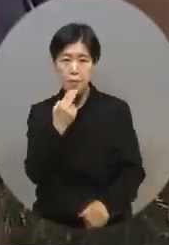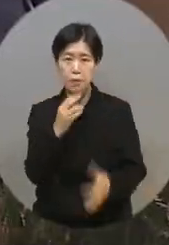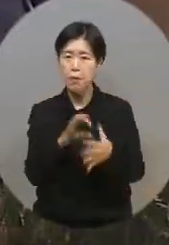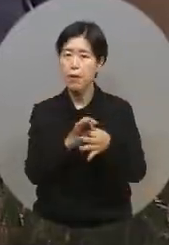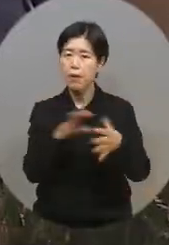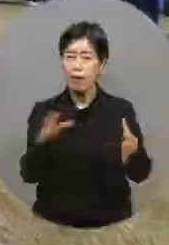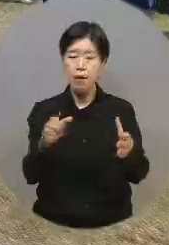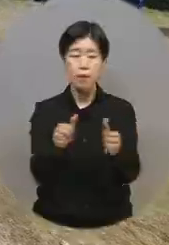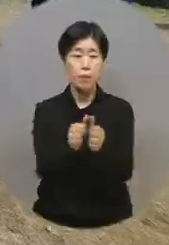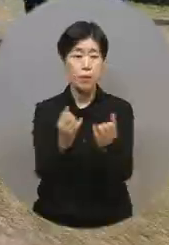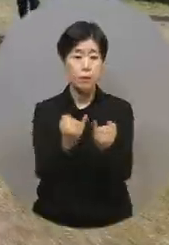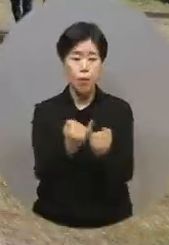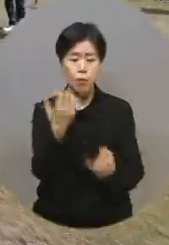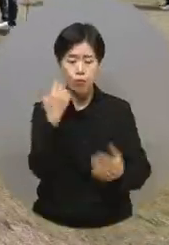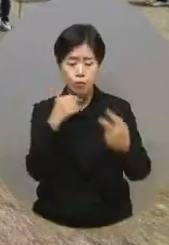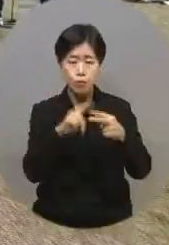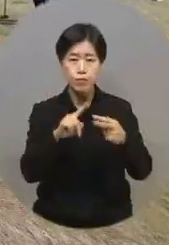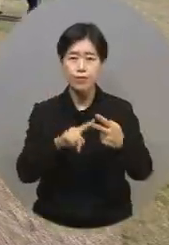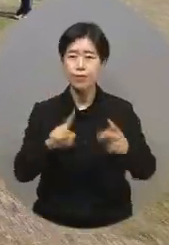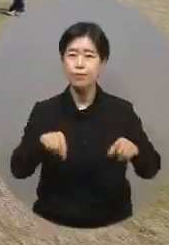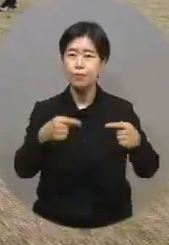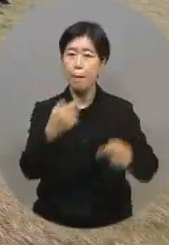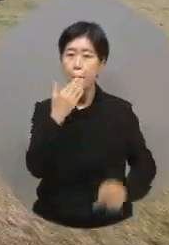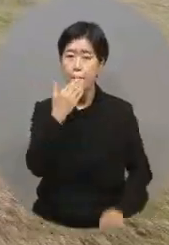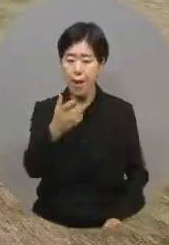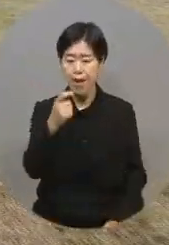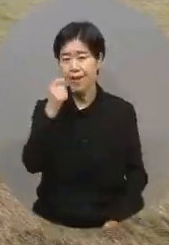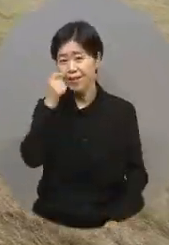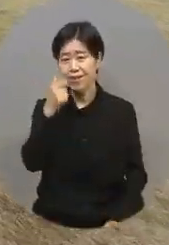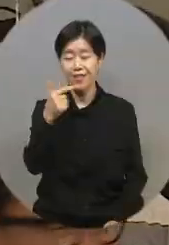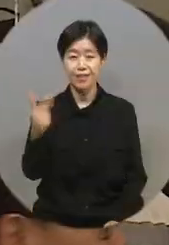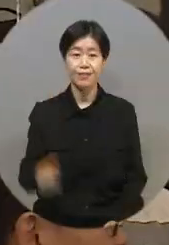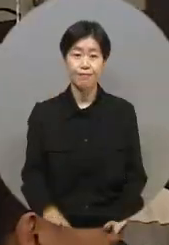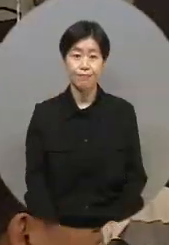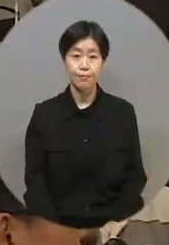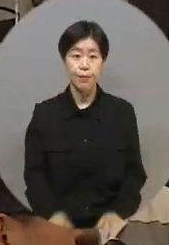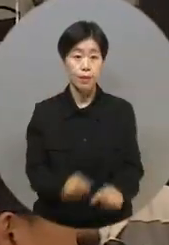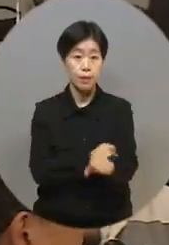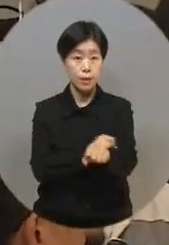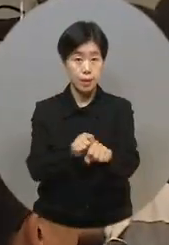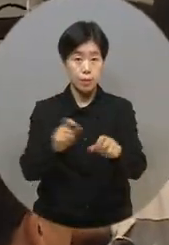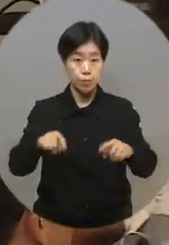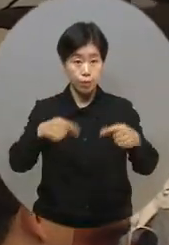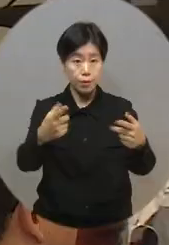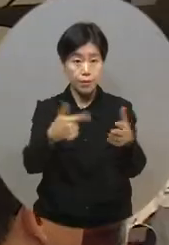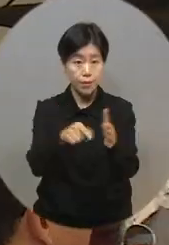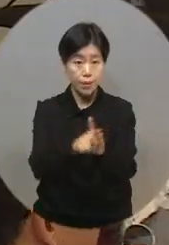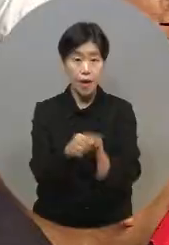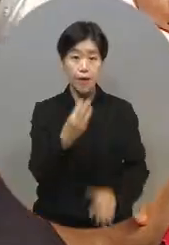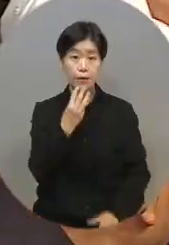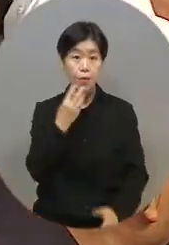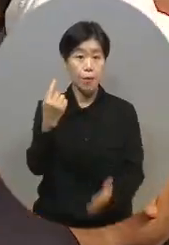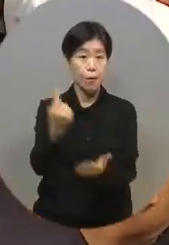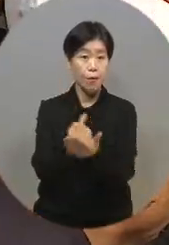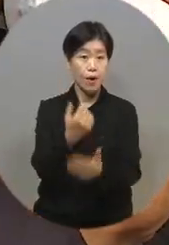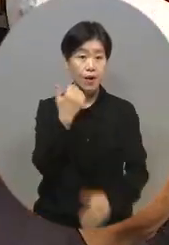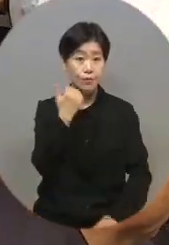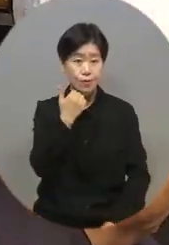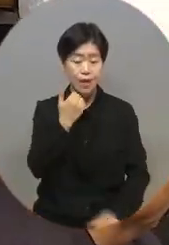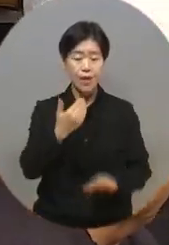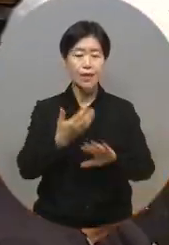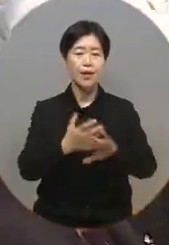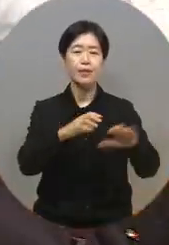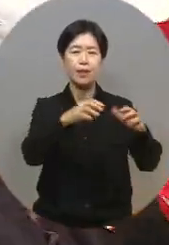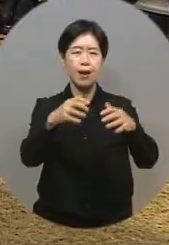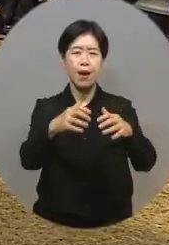어울리며 즐길 수 있어 인기 스포츠 종목 중 하나입니다. 특히 대회 참가를 위해 서울을 방문한 국내외 선수들의